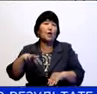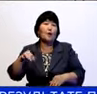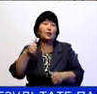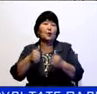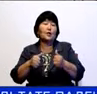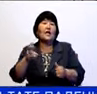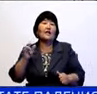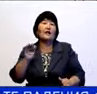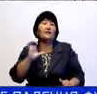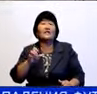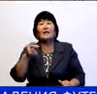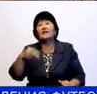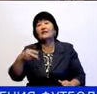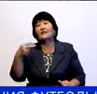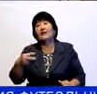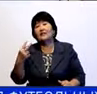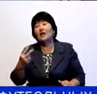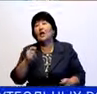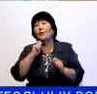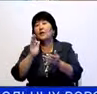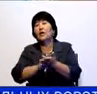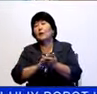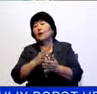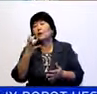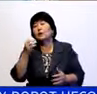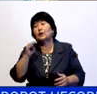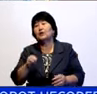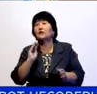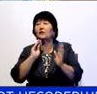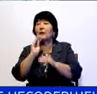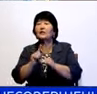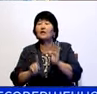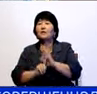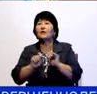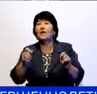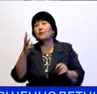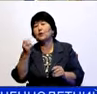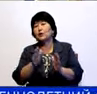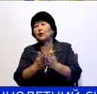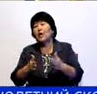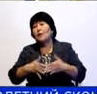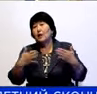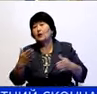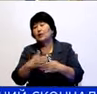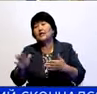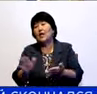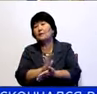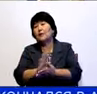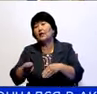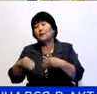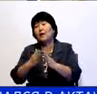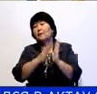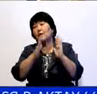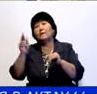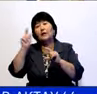конкурсе «Энофест 2022». Премия 500 тысяч тенге была вложена в выпуск первой части 500 экземпляров. Большая часть бесплатно передана библиотекам